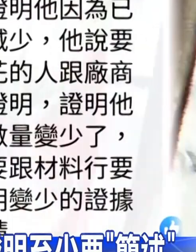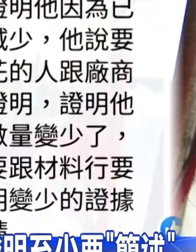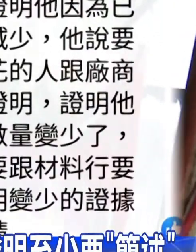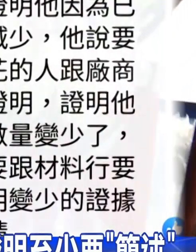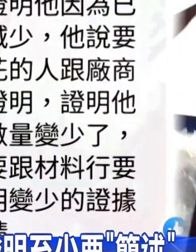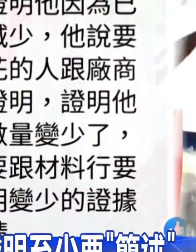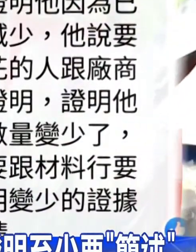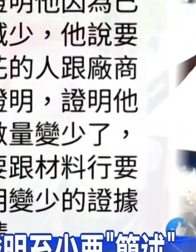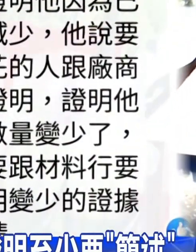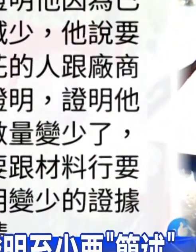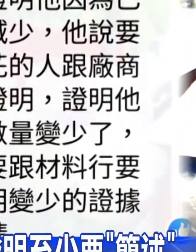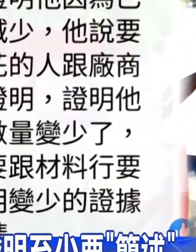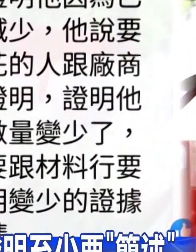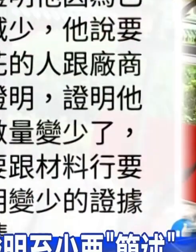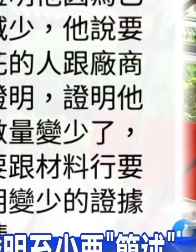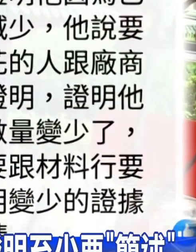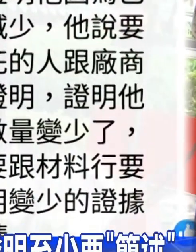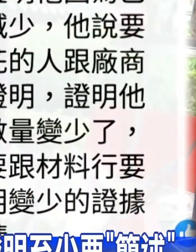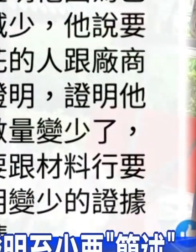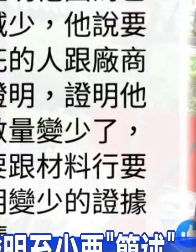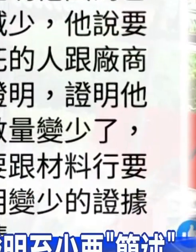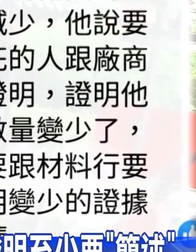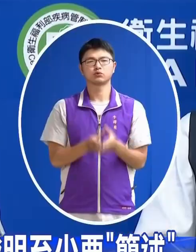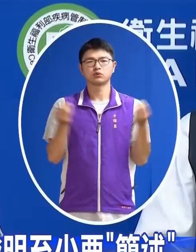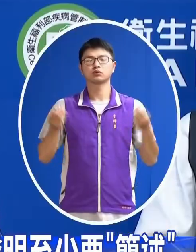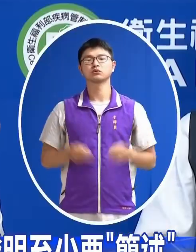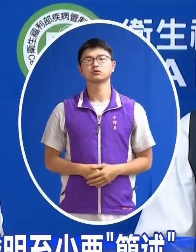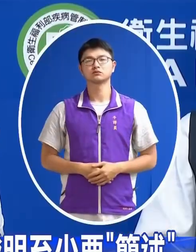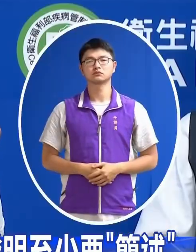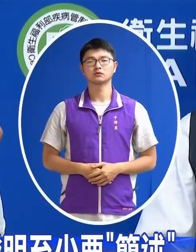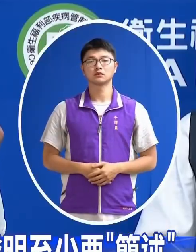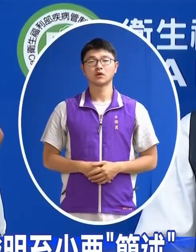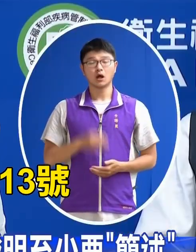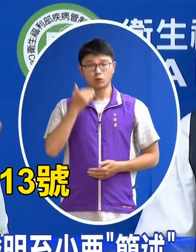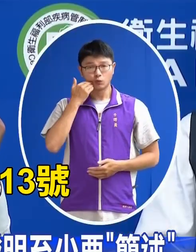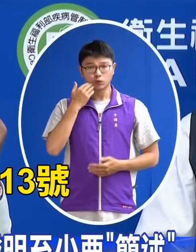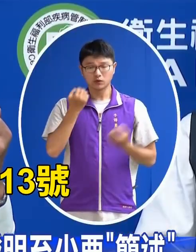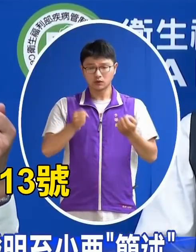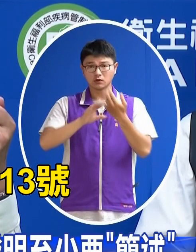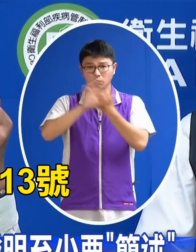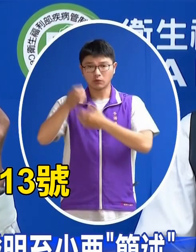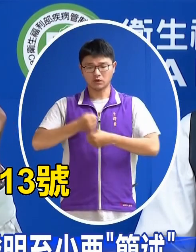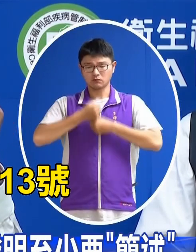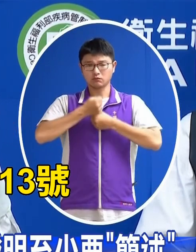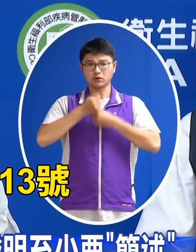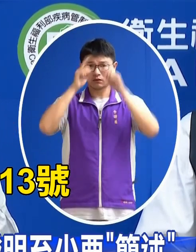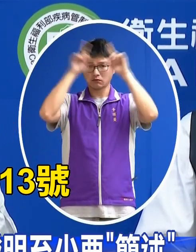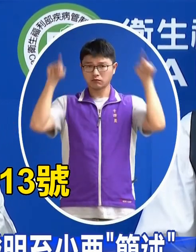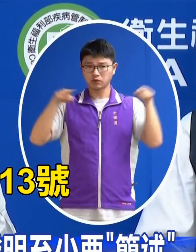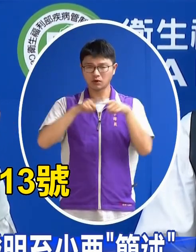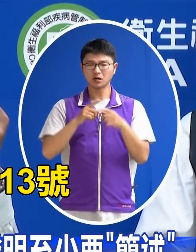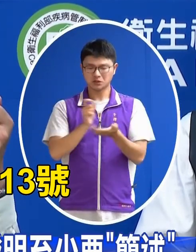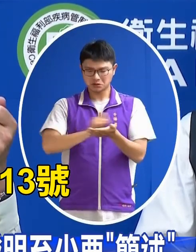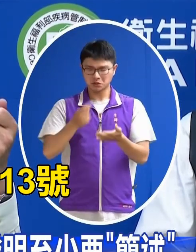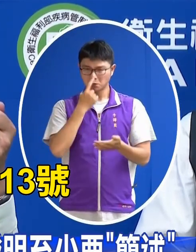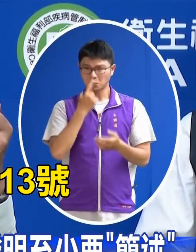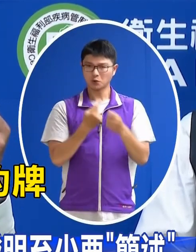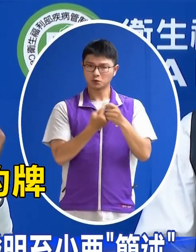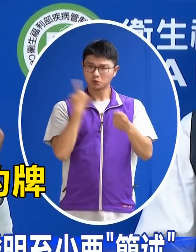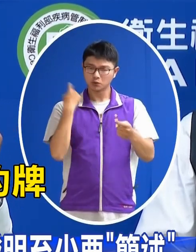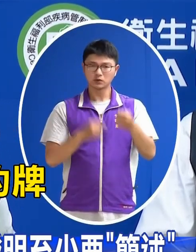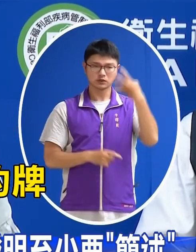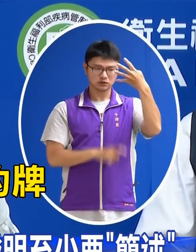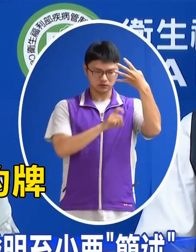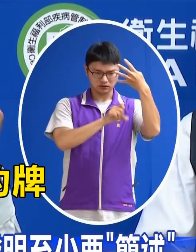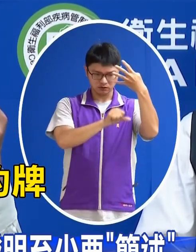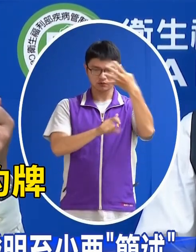兰花的难道必须减负进货证明才行吗？ 我不用去举出我去年4月15号、4月13号，